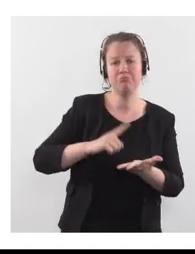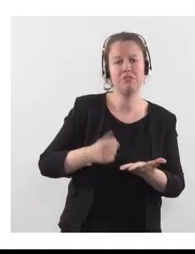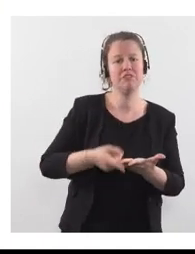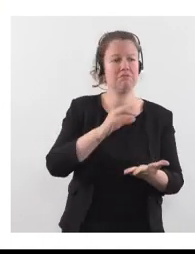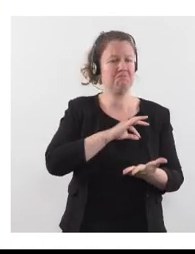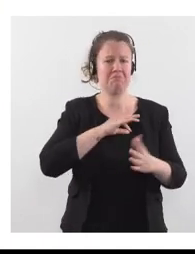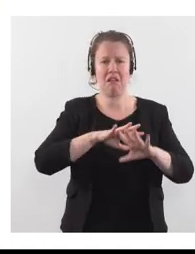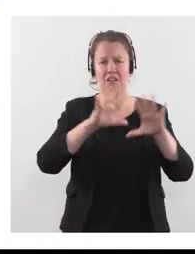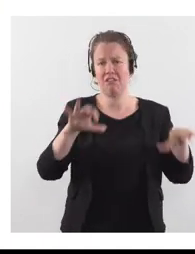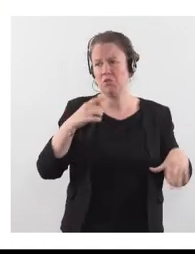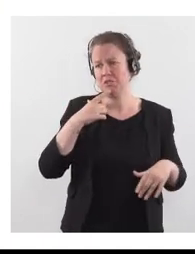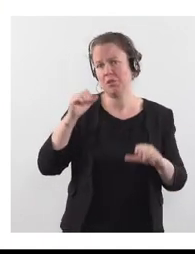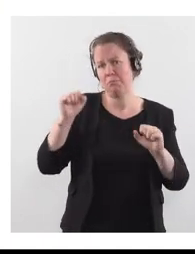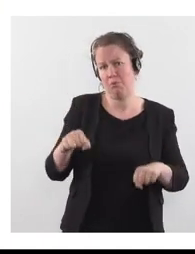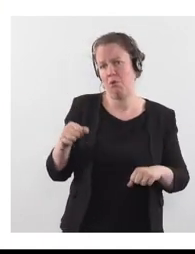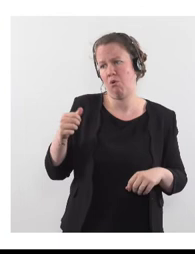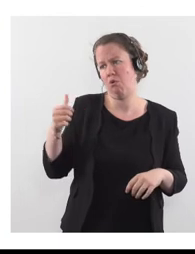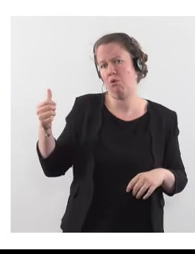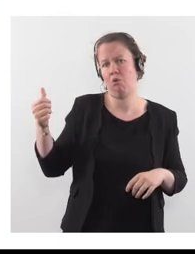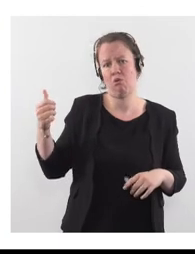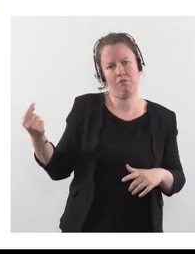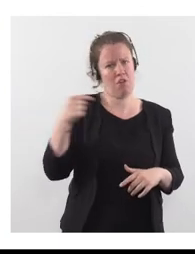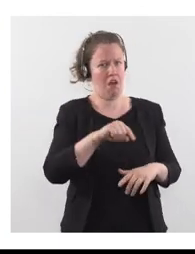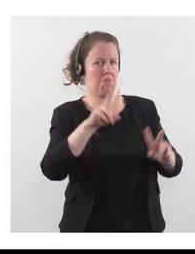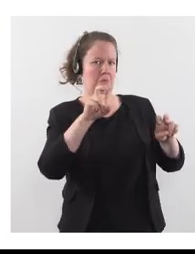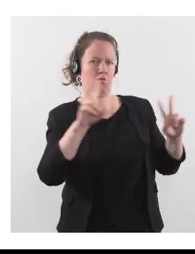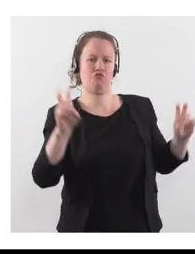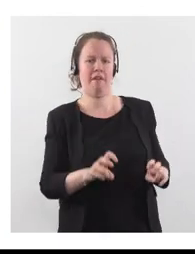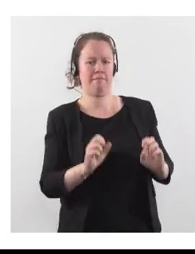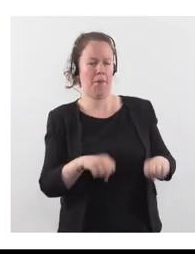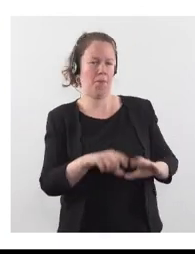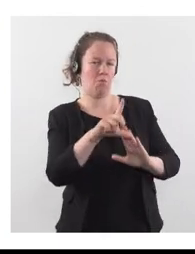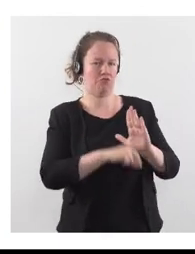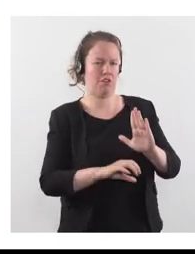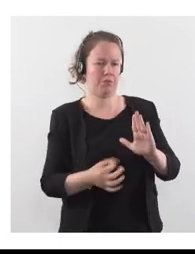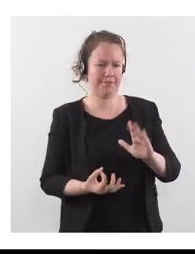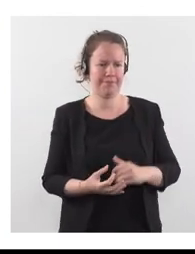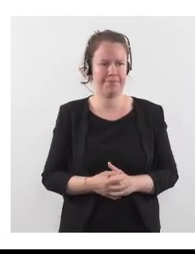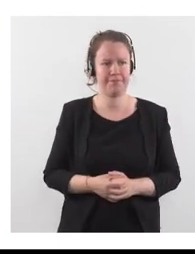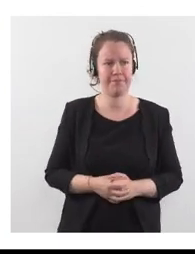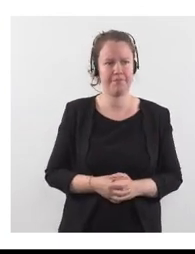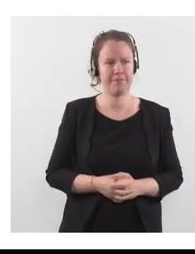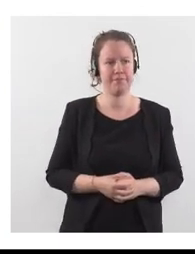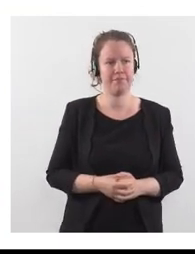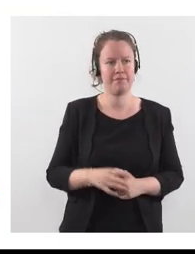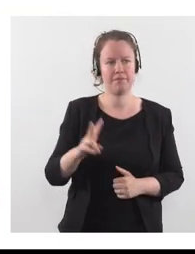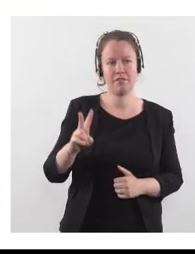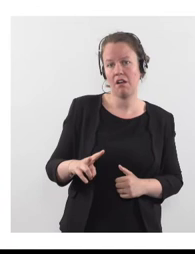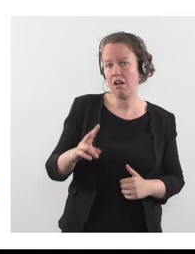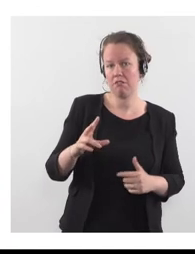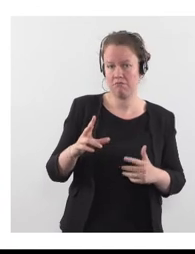heureusement, on n'a pas perdu trop de cas. Et nous avons également un paragraphe qui dit